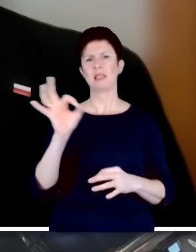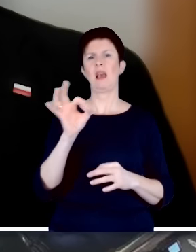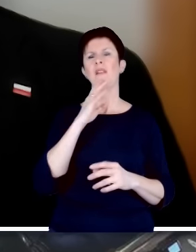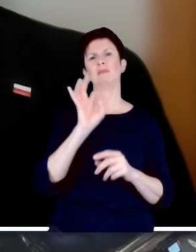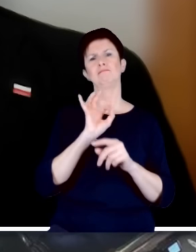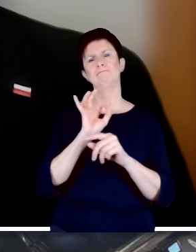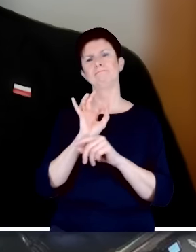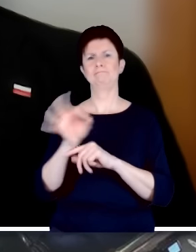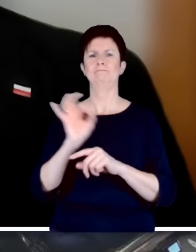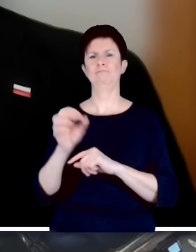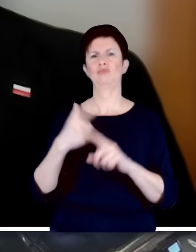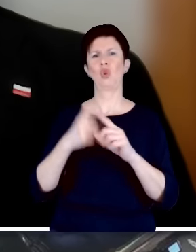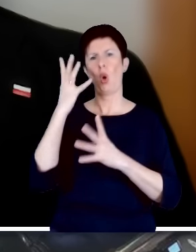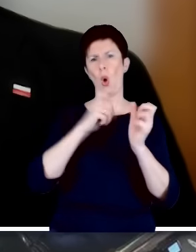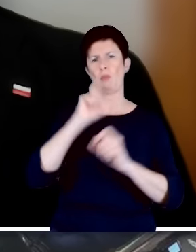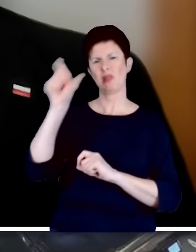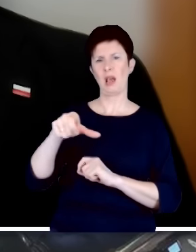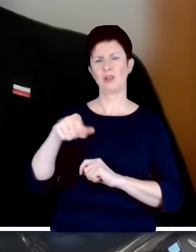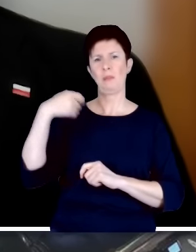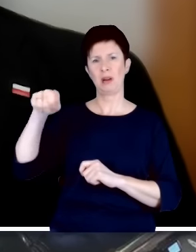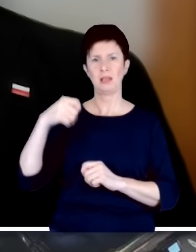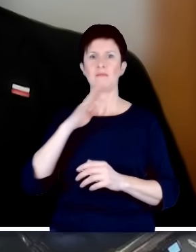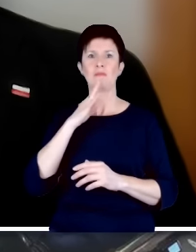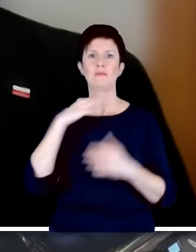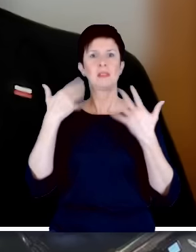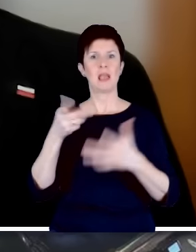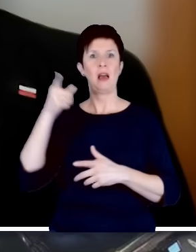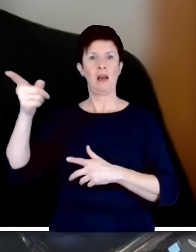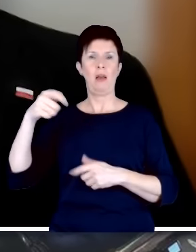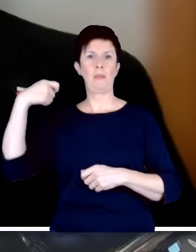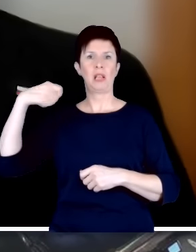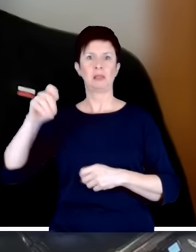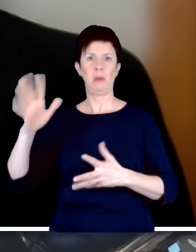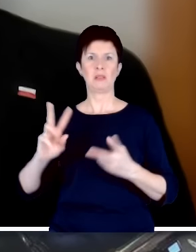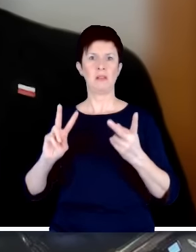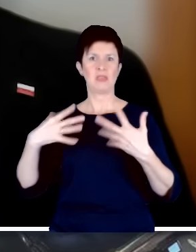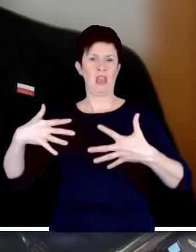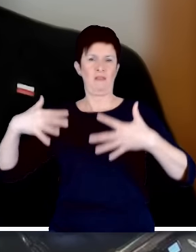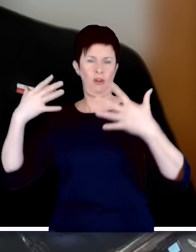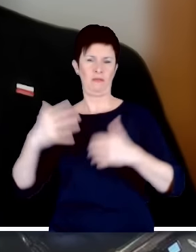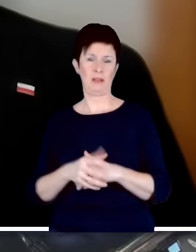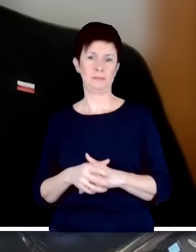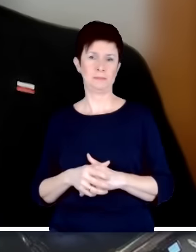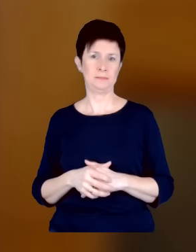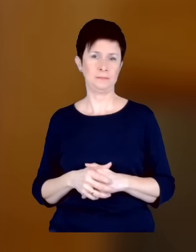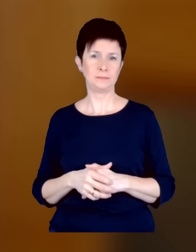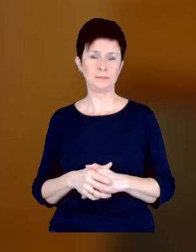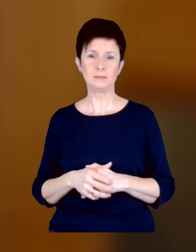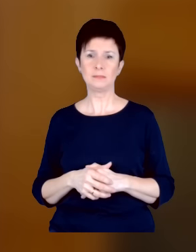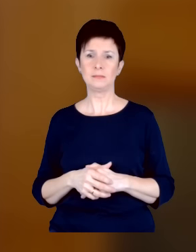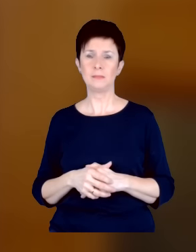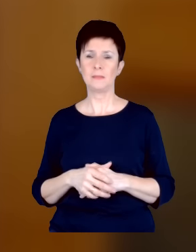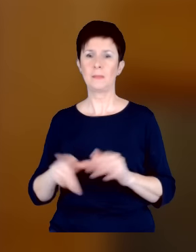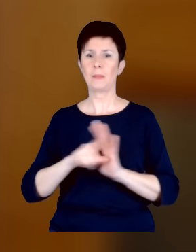gdyby pan prezydent jakoś zareagował bardziej nerwowo, no to zaraz rozpocznie się to, co już znaliśmy z prezydentury świętej pamięci